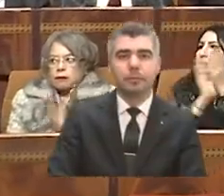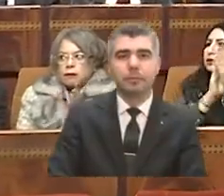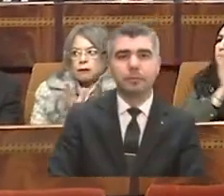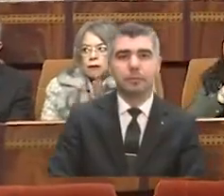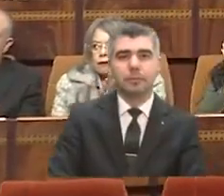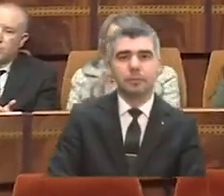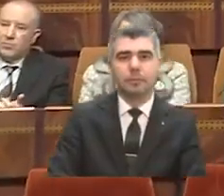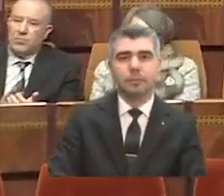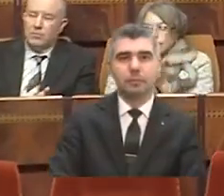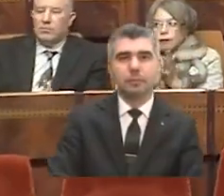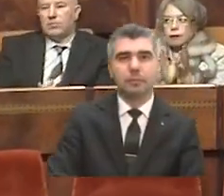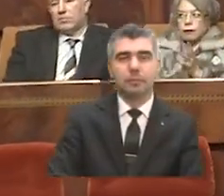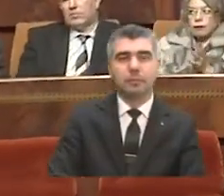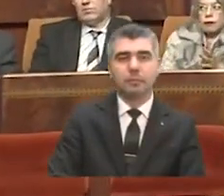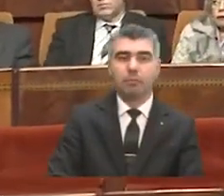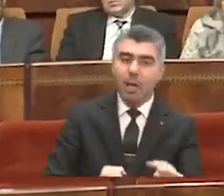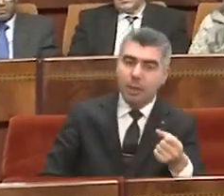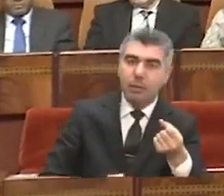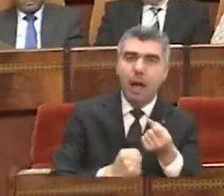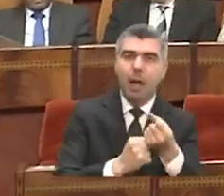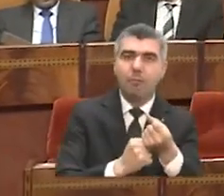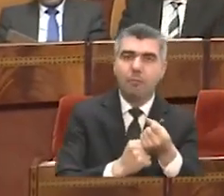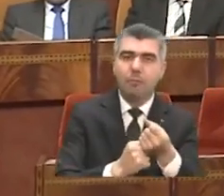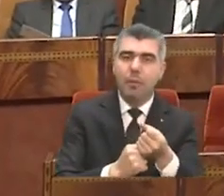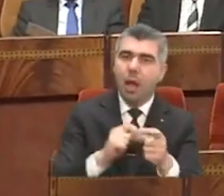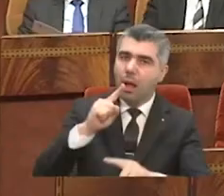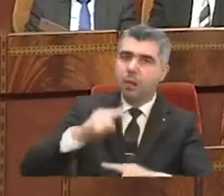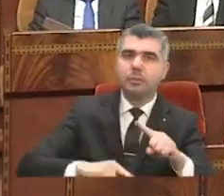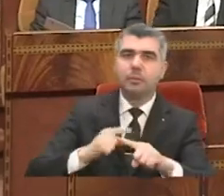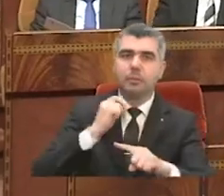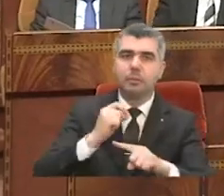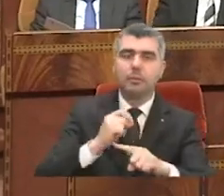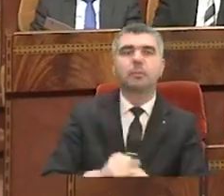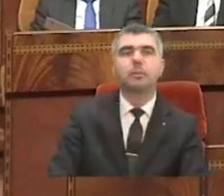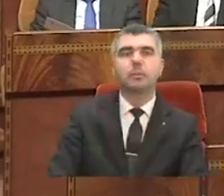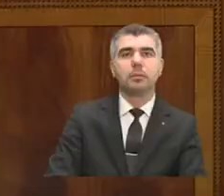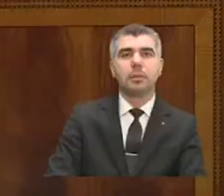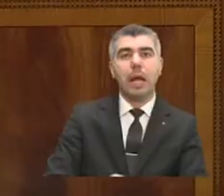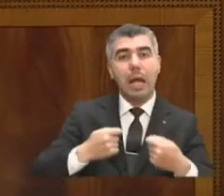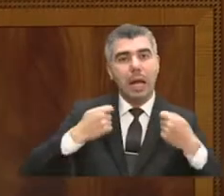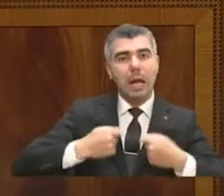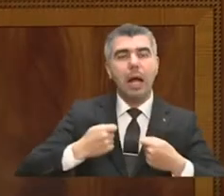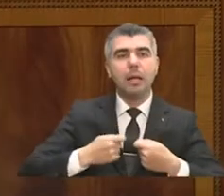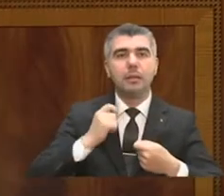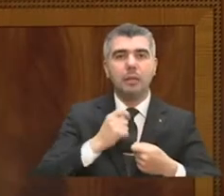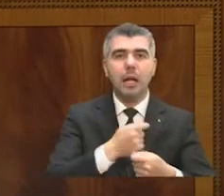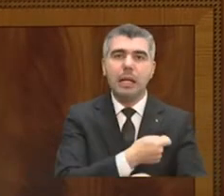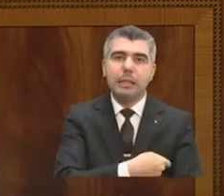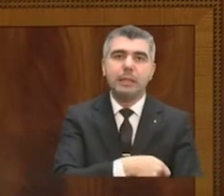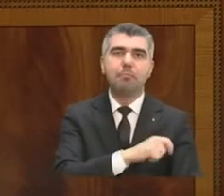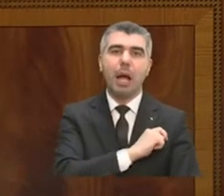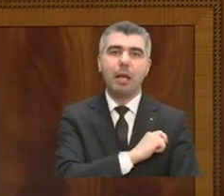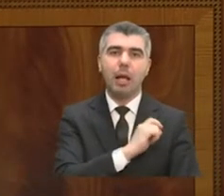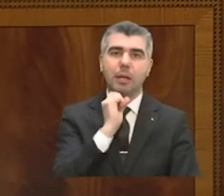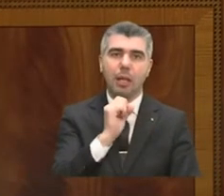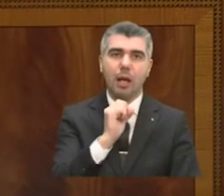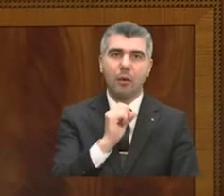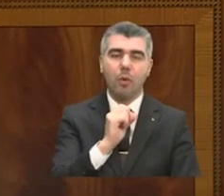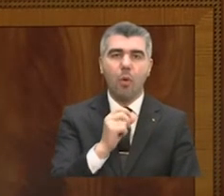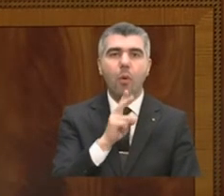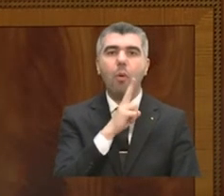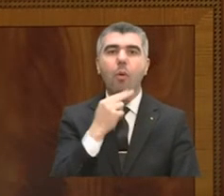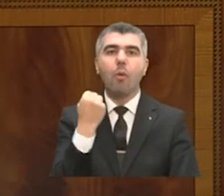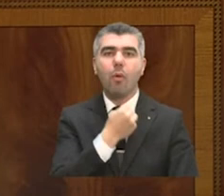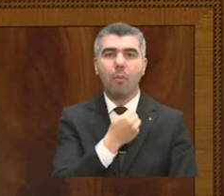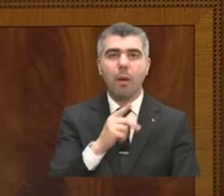refusé de s'associer et de soutenir cette bêtise, et notamment le chef